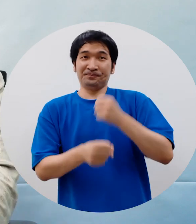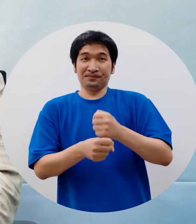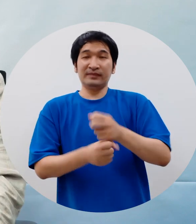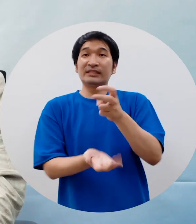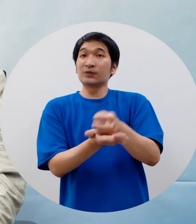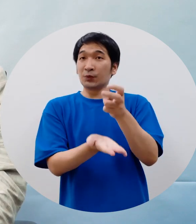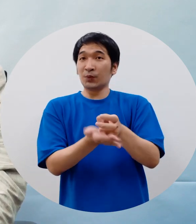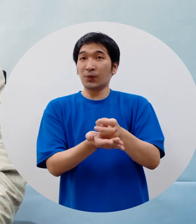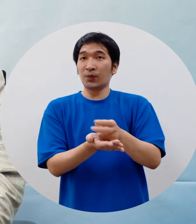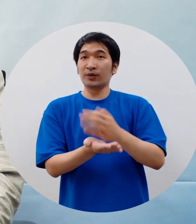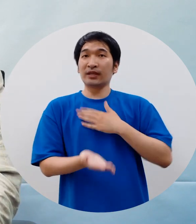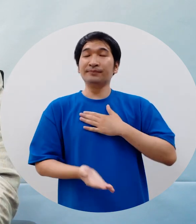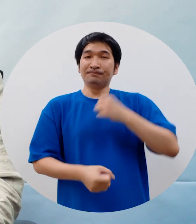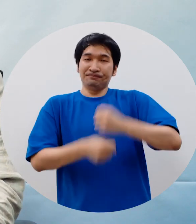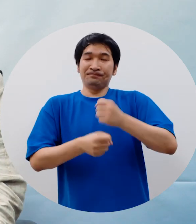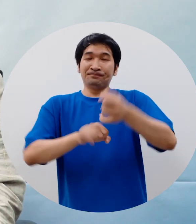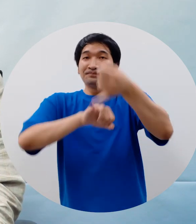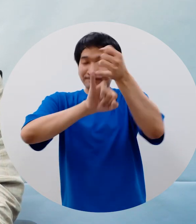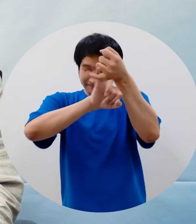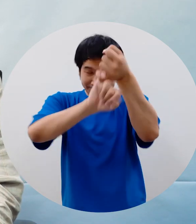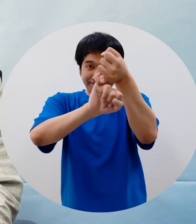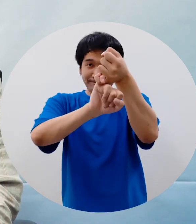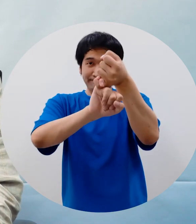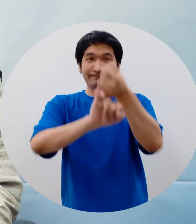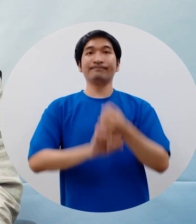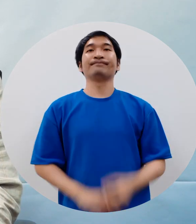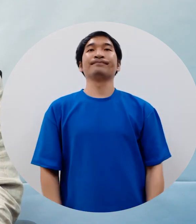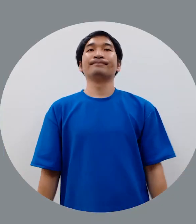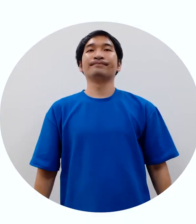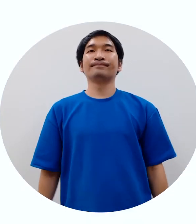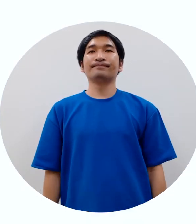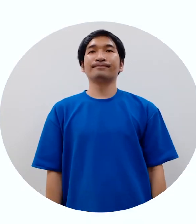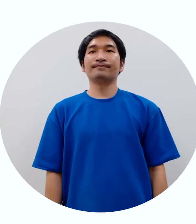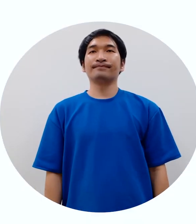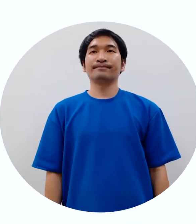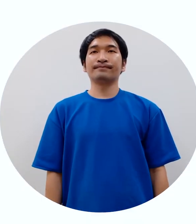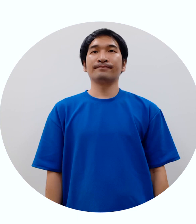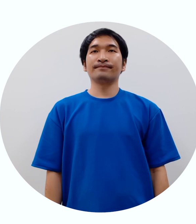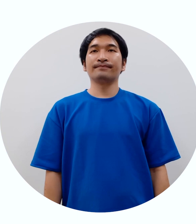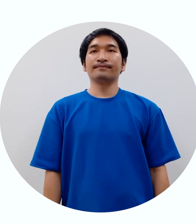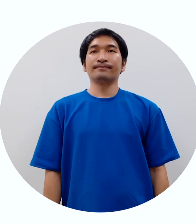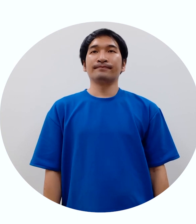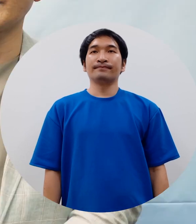그런 제도를 박용진은 만들어 드리겠다, 이런 약속입니다.